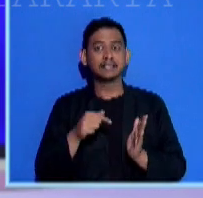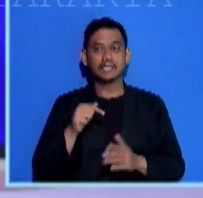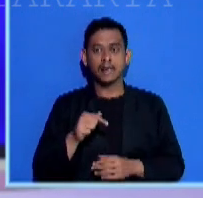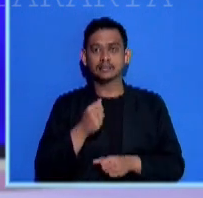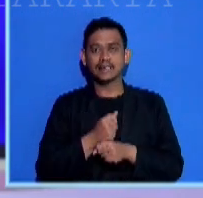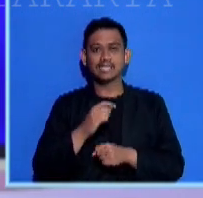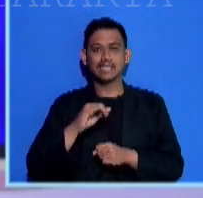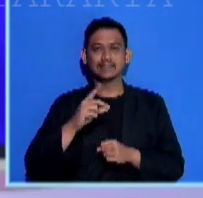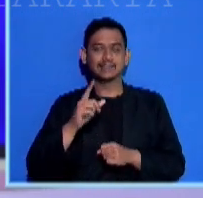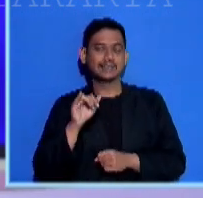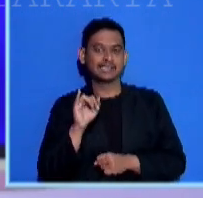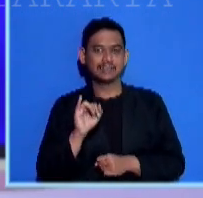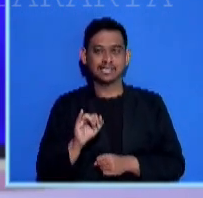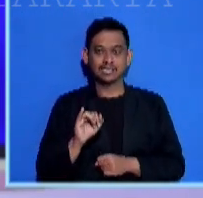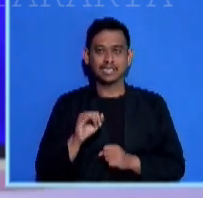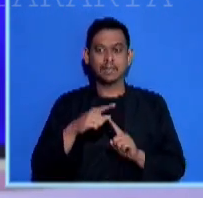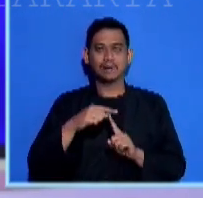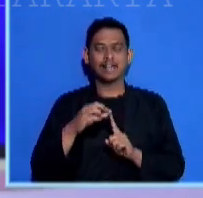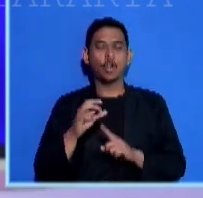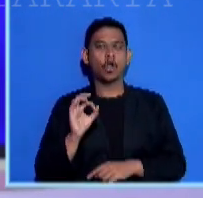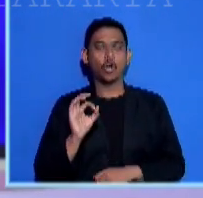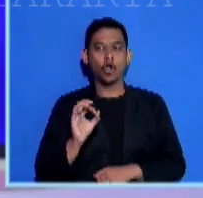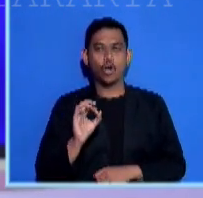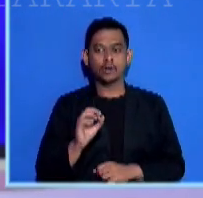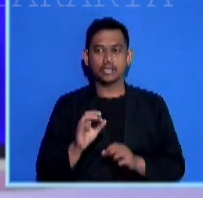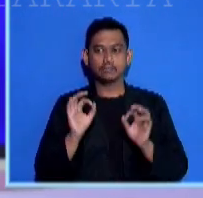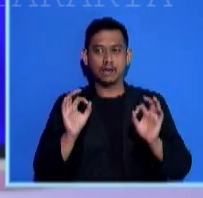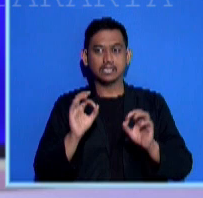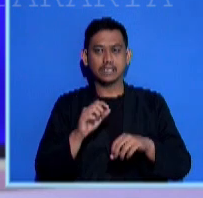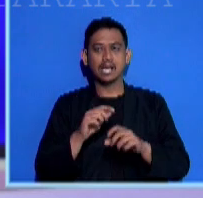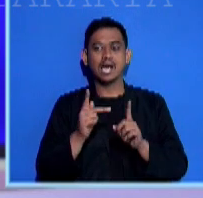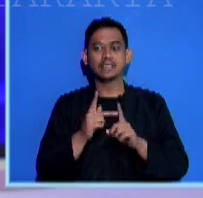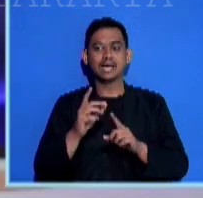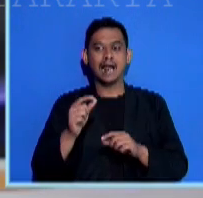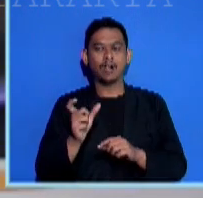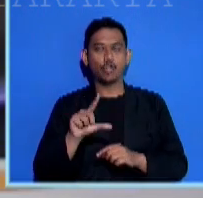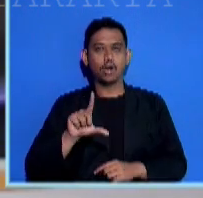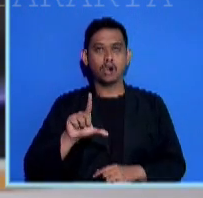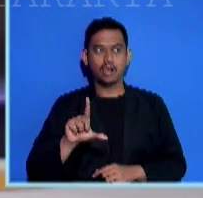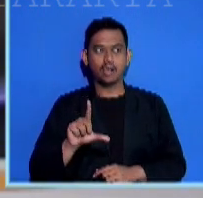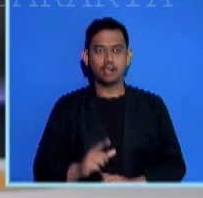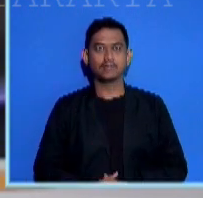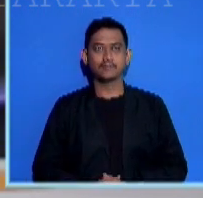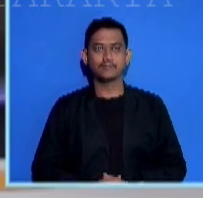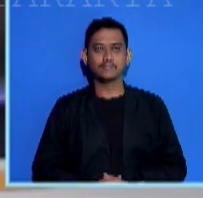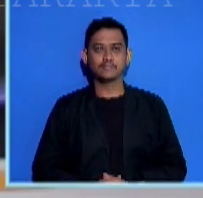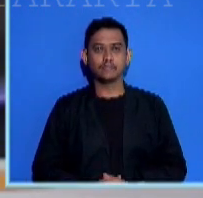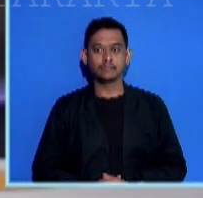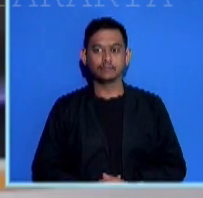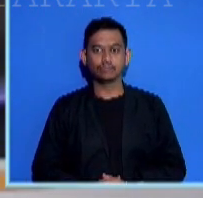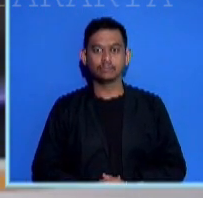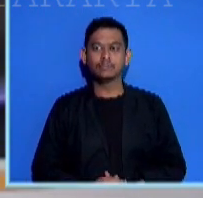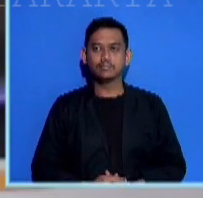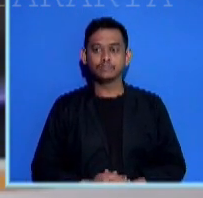Imogiri Bantul. Ziarah ke makam seniman kali ini bertepatan dengan haul ke-99 seniman budayawan Sabto Hudoyo. Prosesi